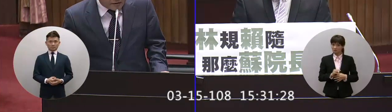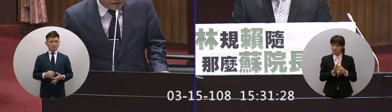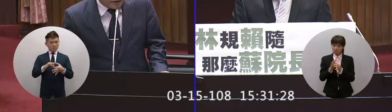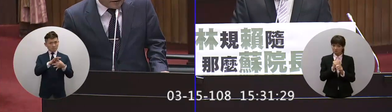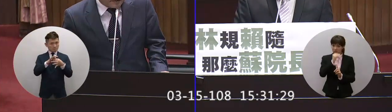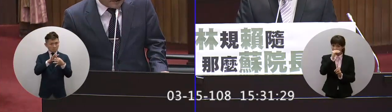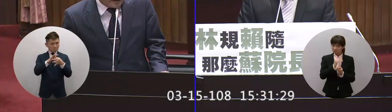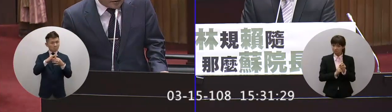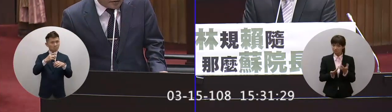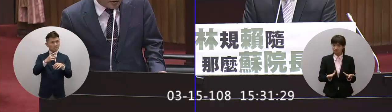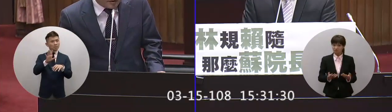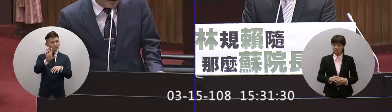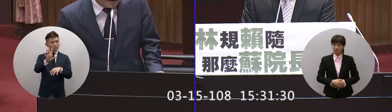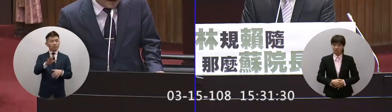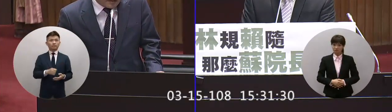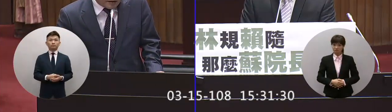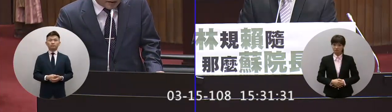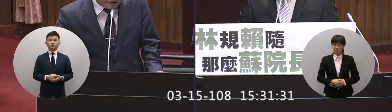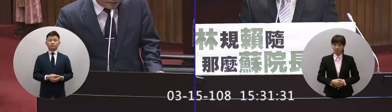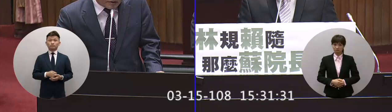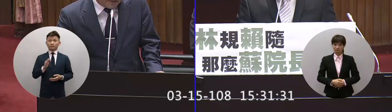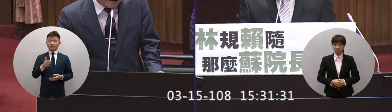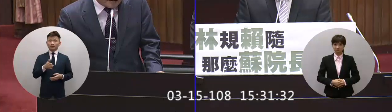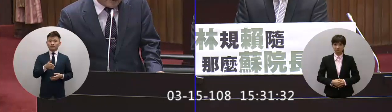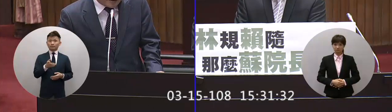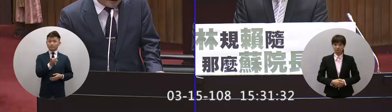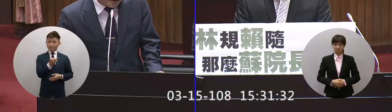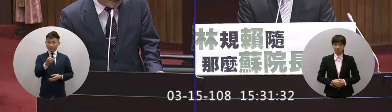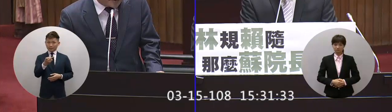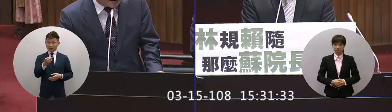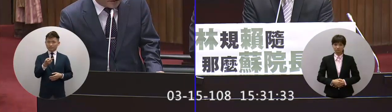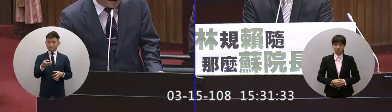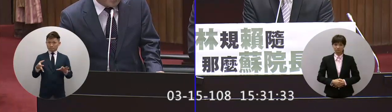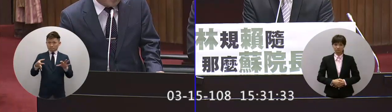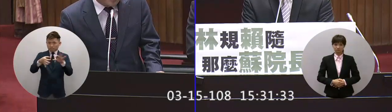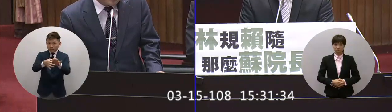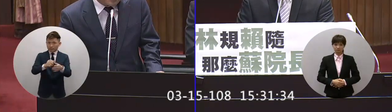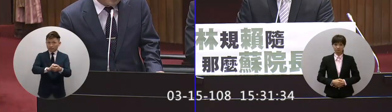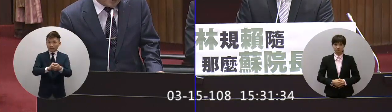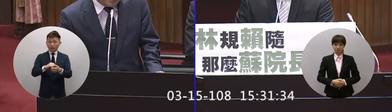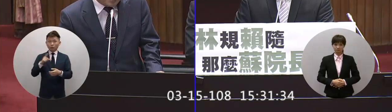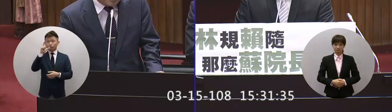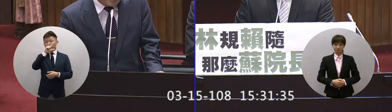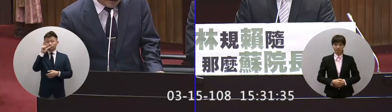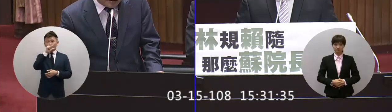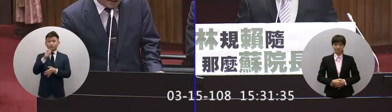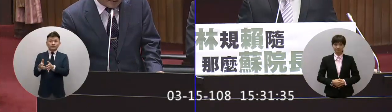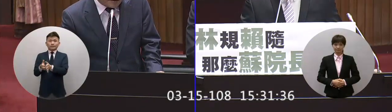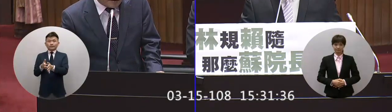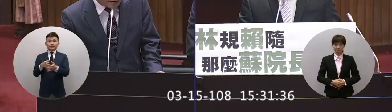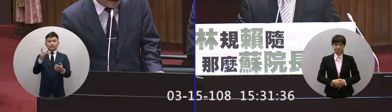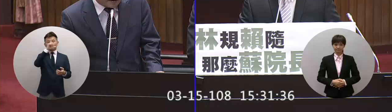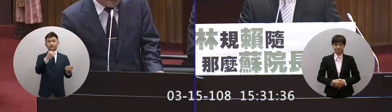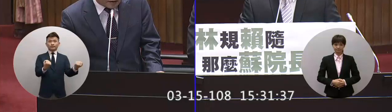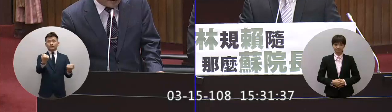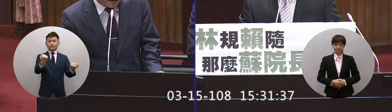有相关性，但是就是说，这两个就不是反之亦然的。有酒瘾的人就经常会酒驾了，那酒驾有